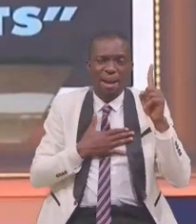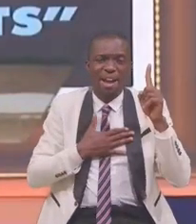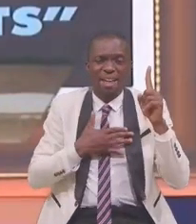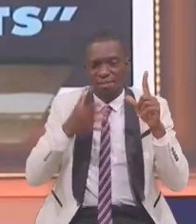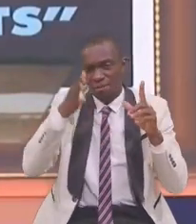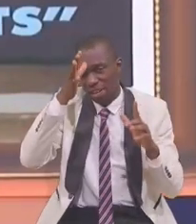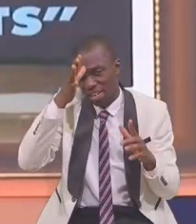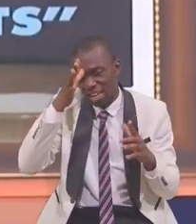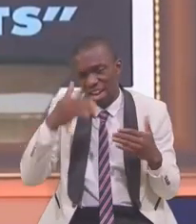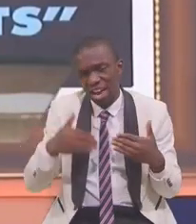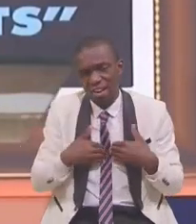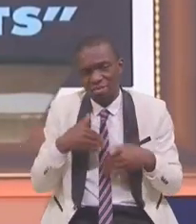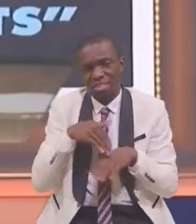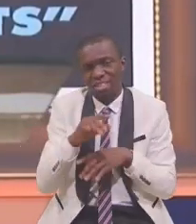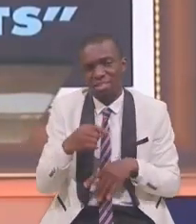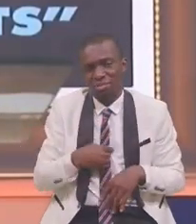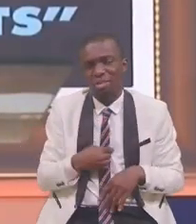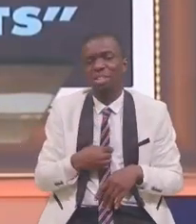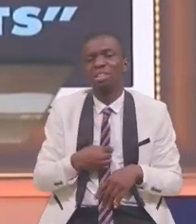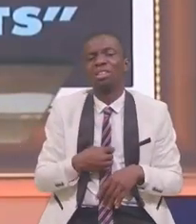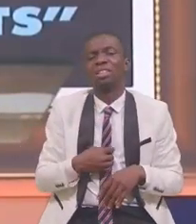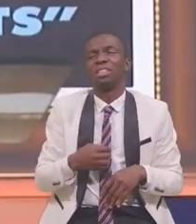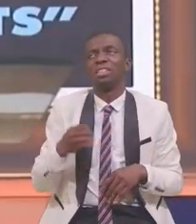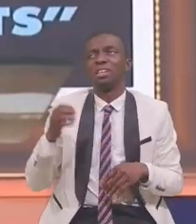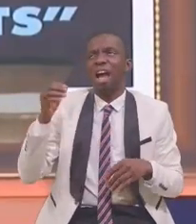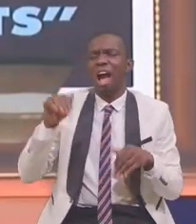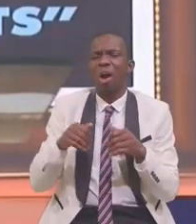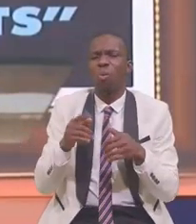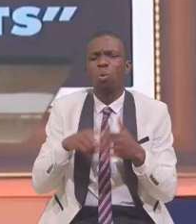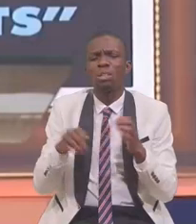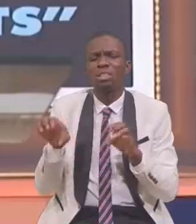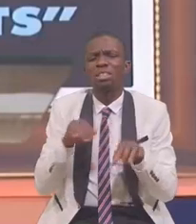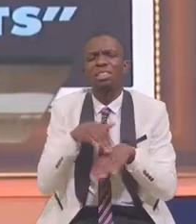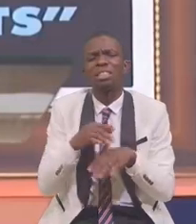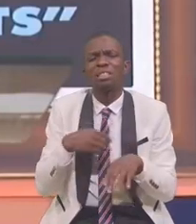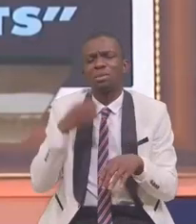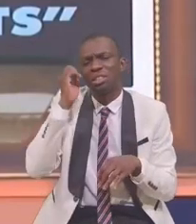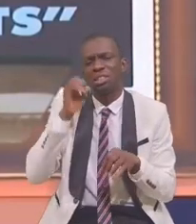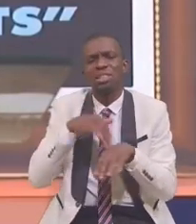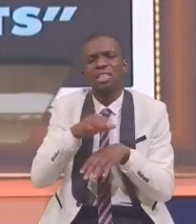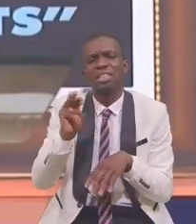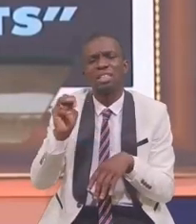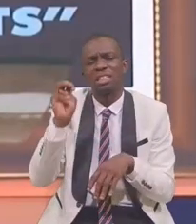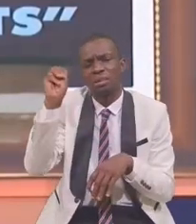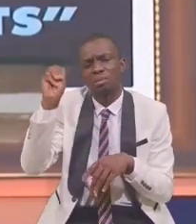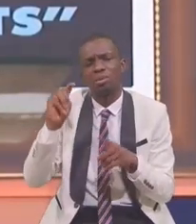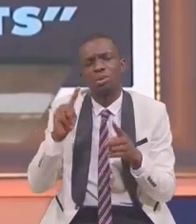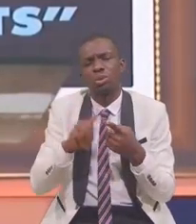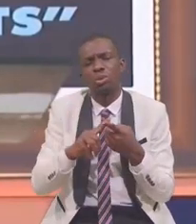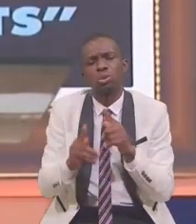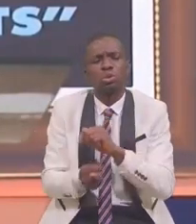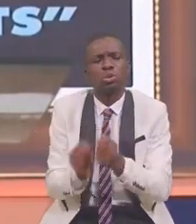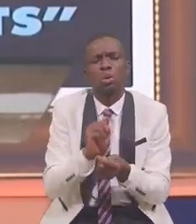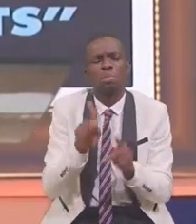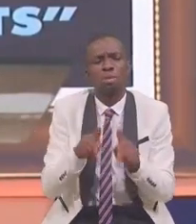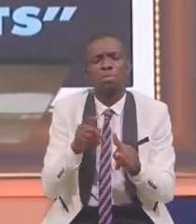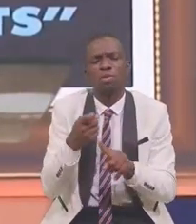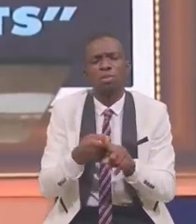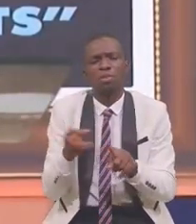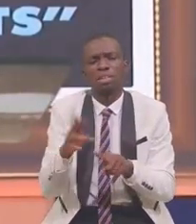détourner les gens de leurs iniquités. Et que comme le père m'a envoyé, de même, ainsi je vous